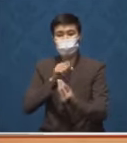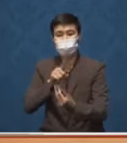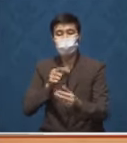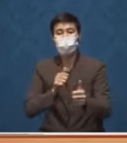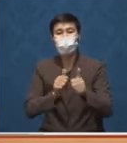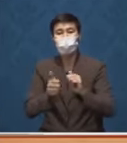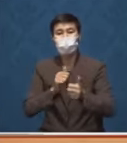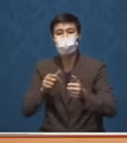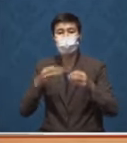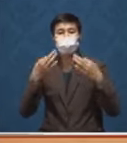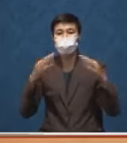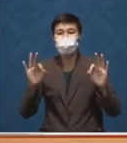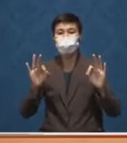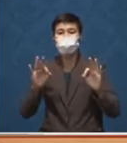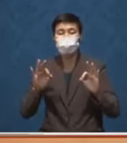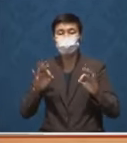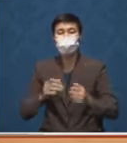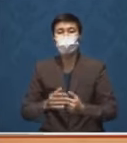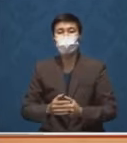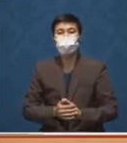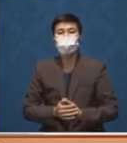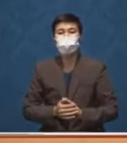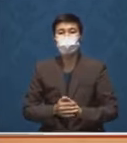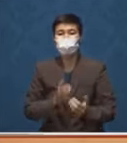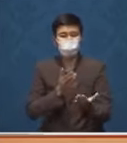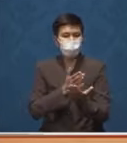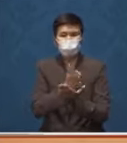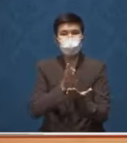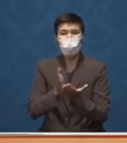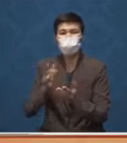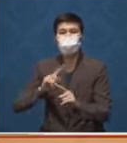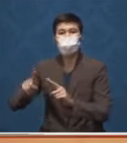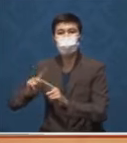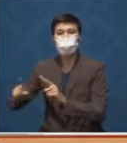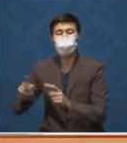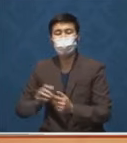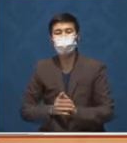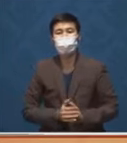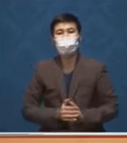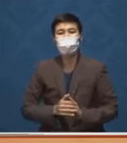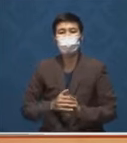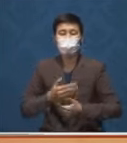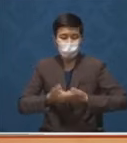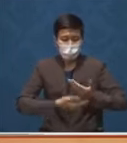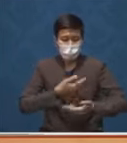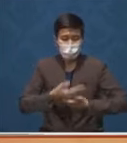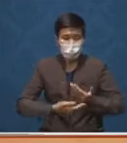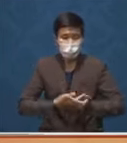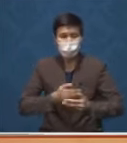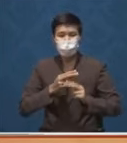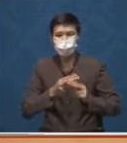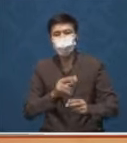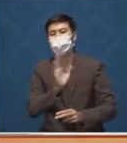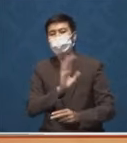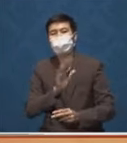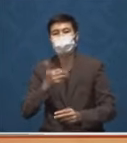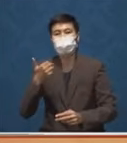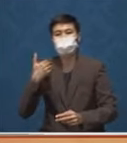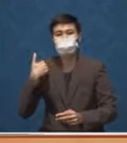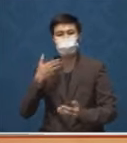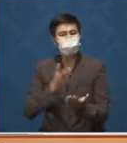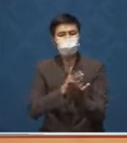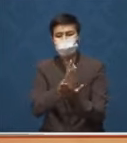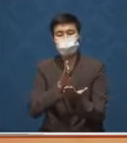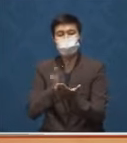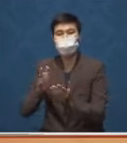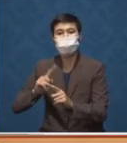นะครับในทุกๆด้านนะครับจริงๆไม่ใช่เฉพาะด้านการค้าผมคิดว่าในทุกๆด้านที่เราเห็นเนี่ยรัฐบาลก็